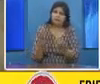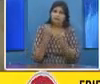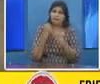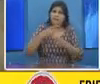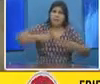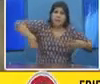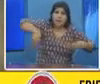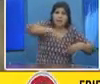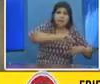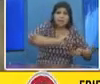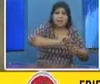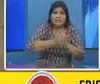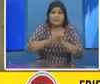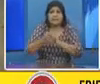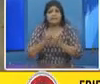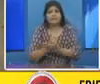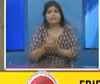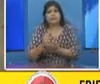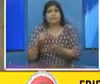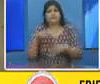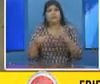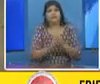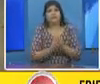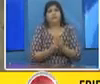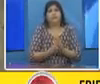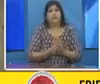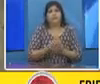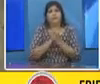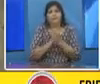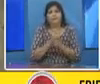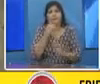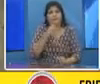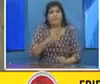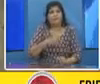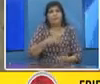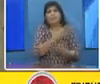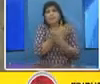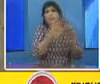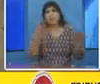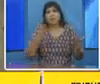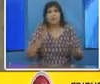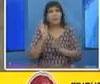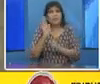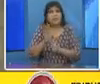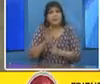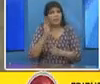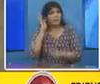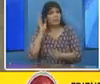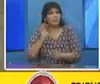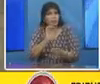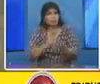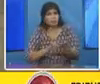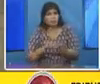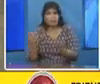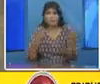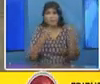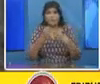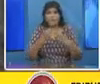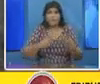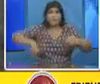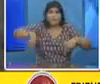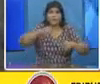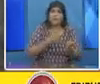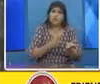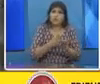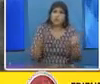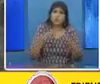को बढ़ा वो अद्भुत है। लेकिन साथियों ऐसे कितने कहानियां देश के लाखों